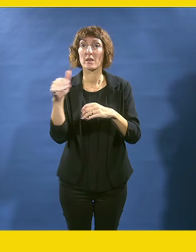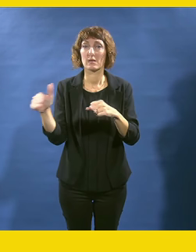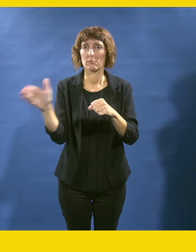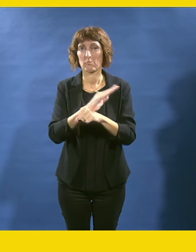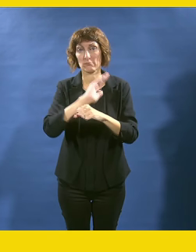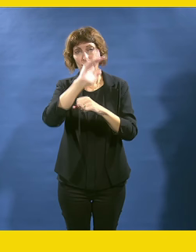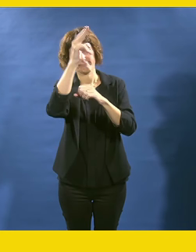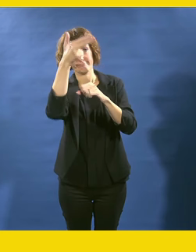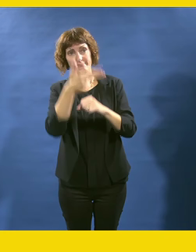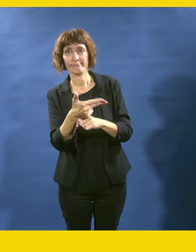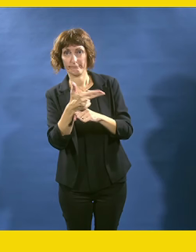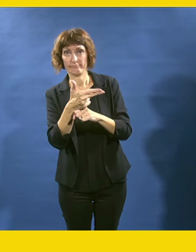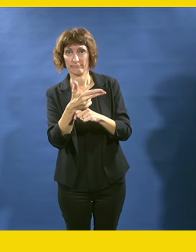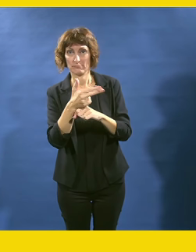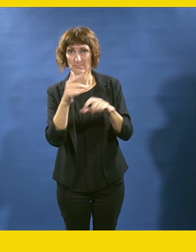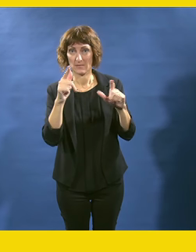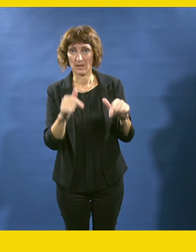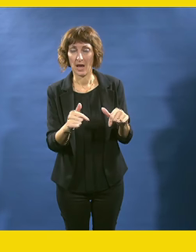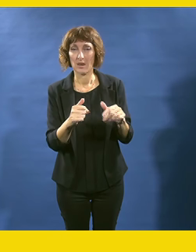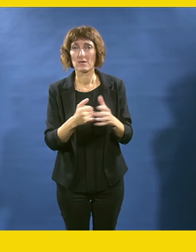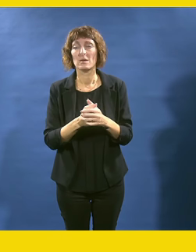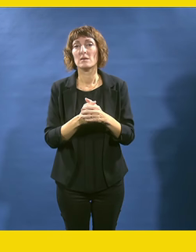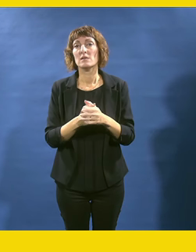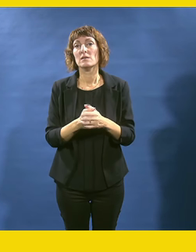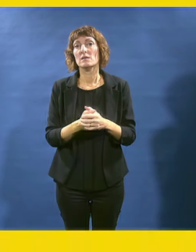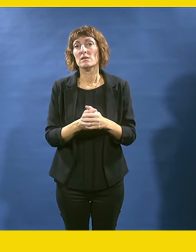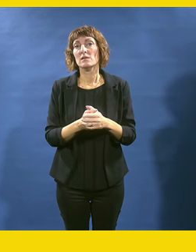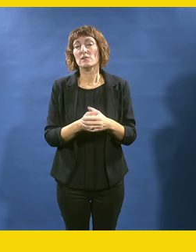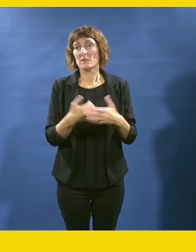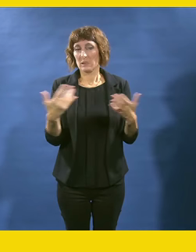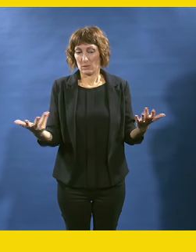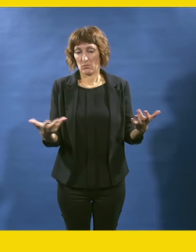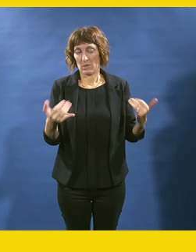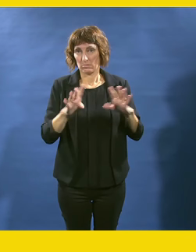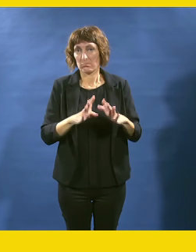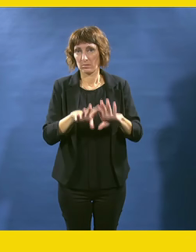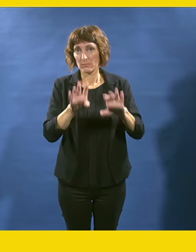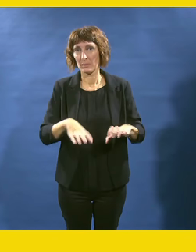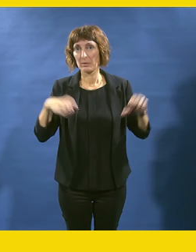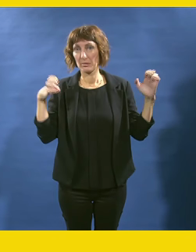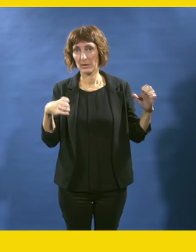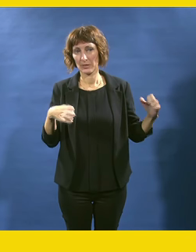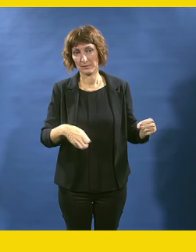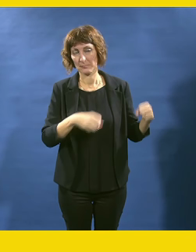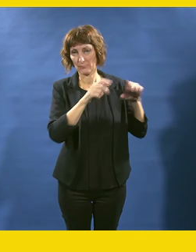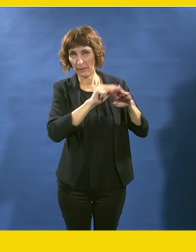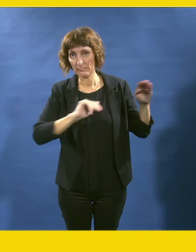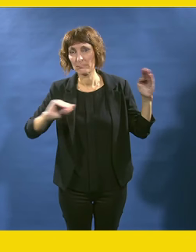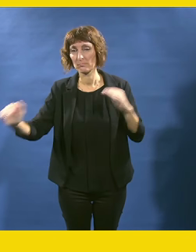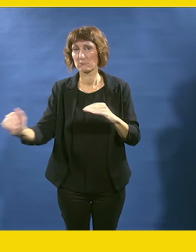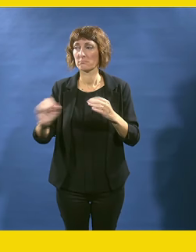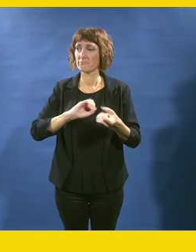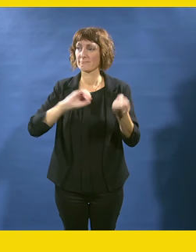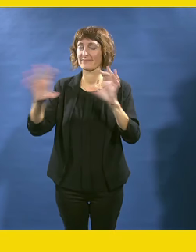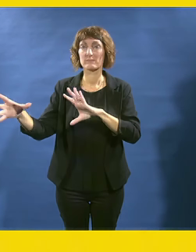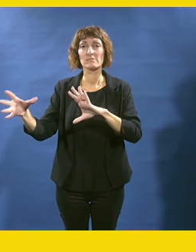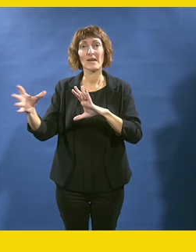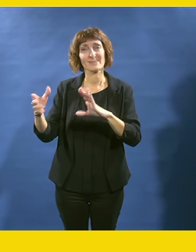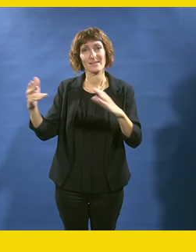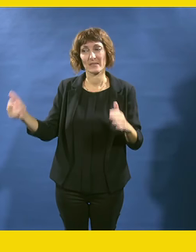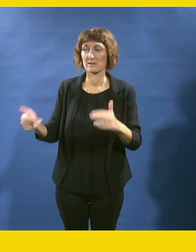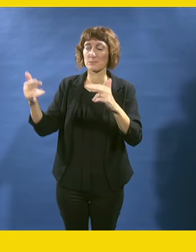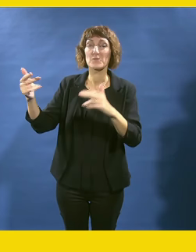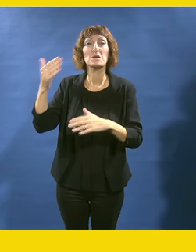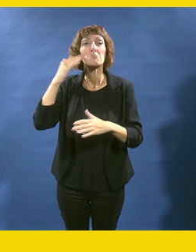filmée et qu'une partie de ce qui se dit donc, dans cet amphi-là, tout sera retransmis en streaming. Donc si vous avez un problème de